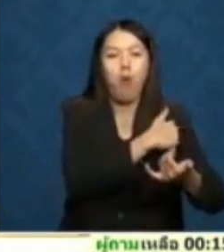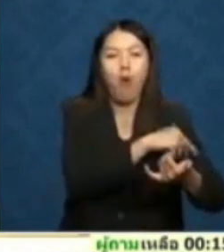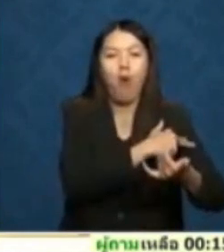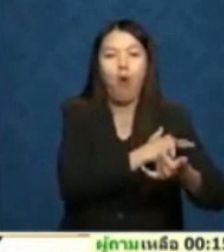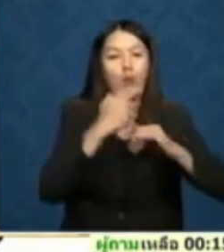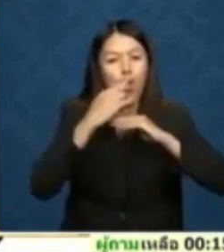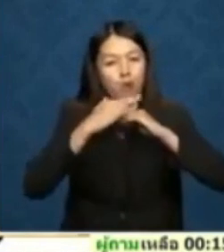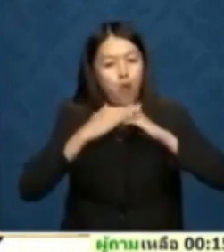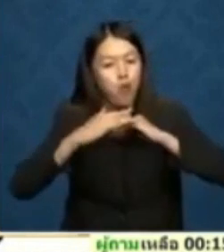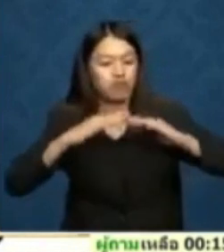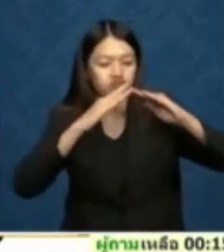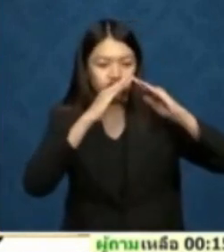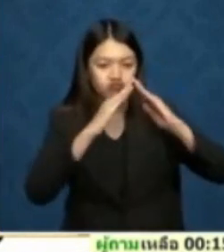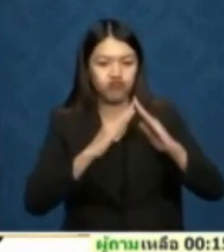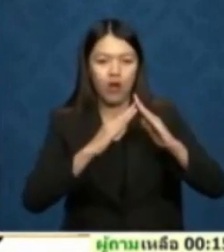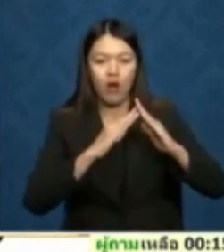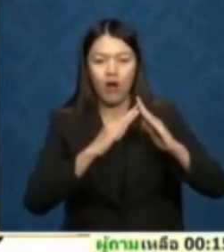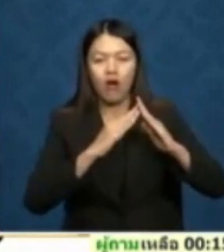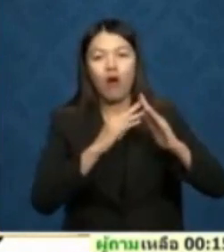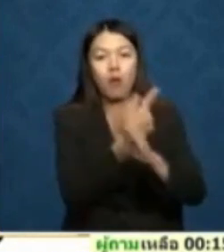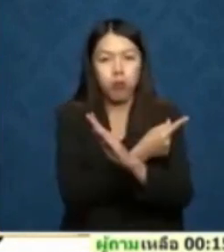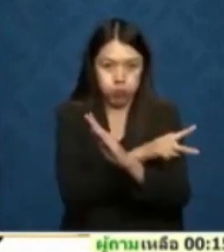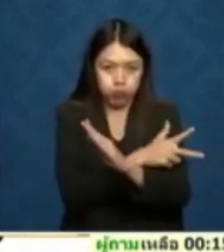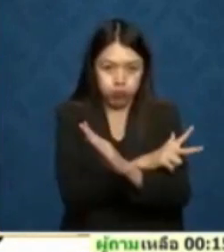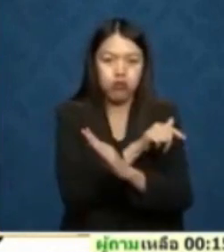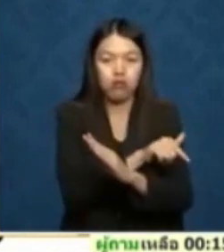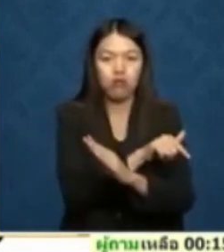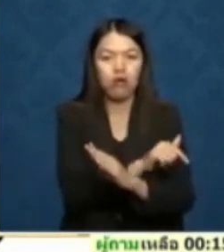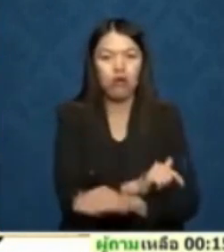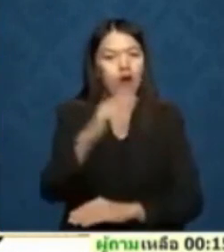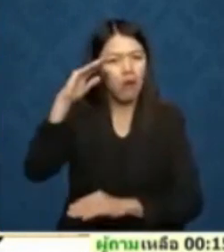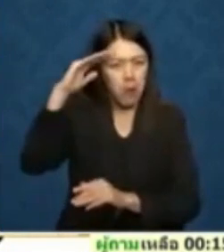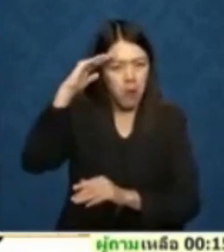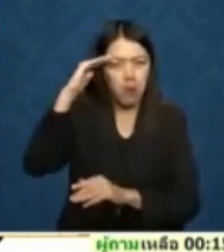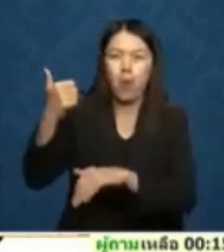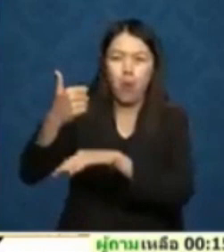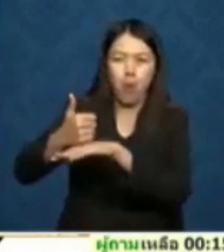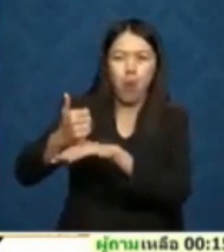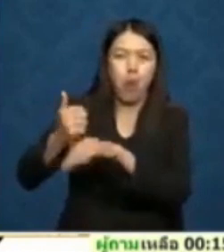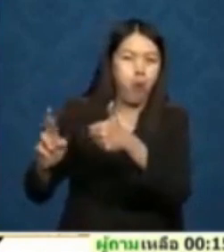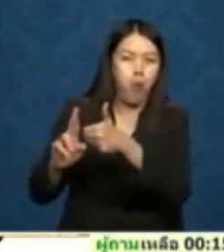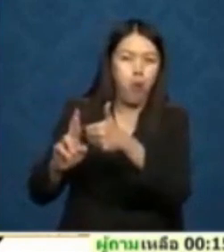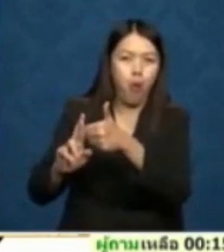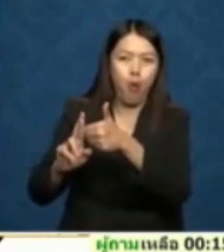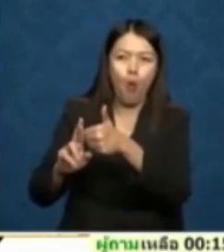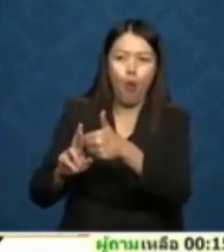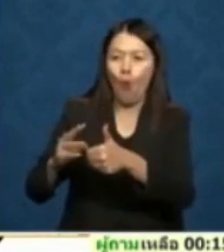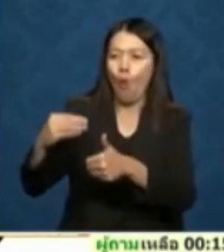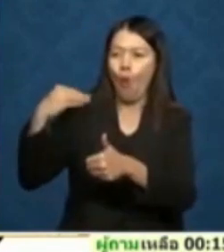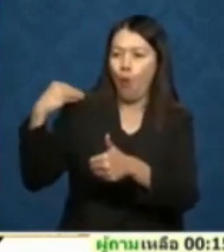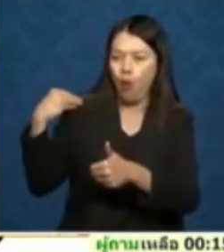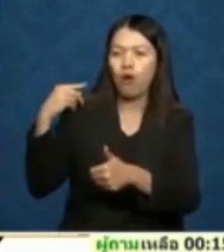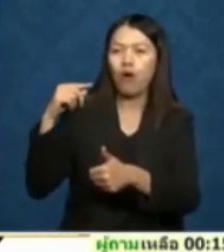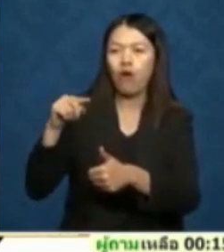หาดยามูตำบลป่าคลอกอำเภอถลางจังหวัดภูเก็ตและมีการอ้างถึงนายตำรวจใหญ่ระดับรองผู้บังคับการภาค8และได้มีตำรวจท้อง